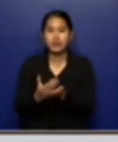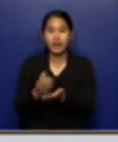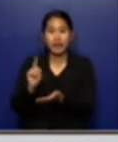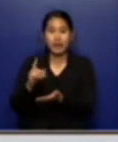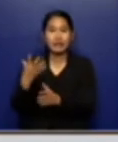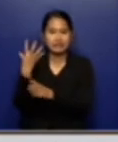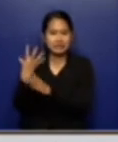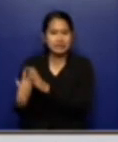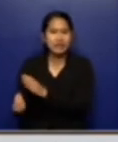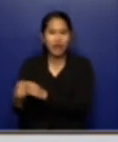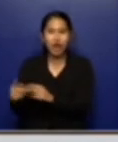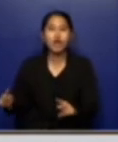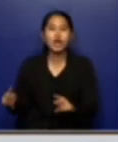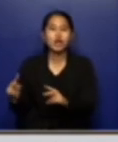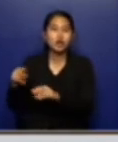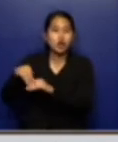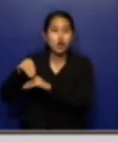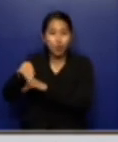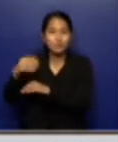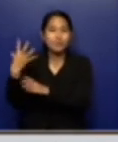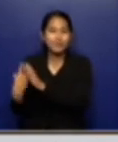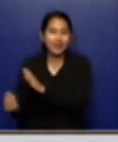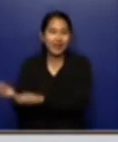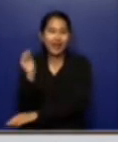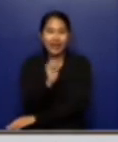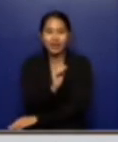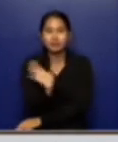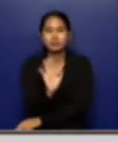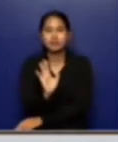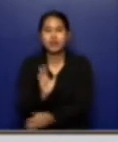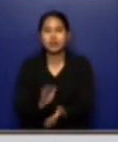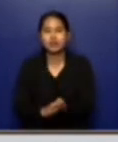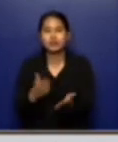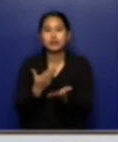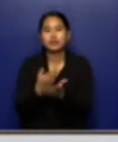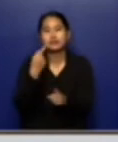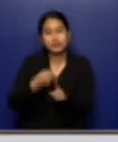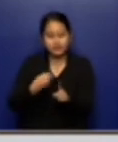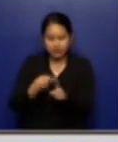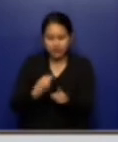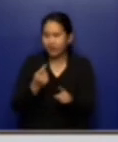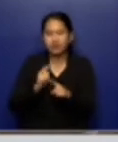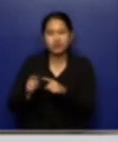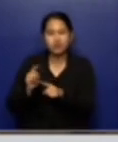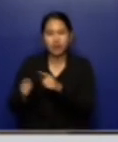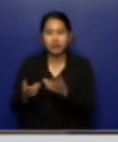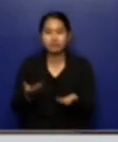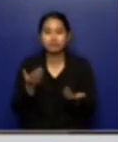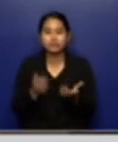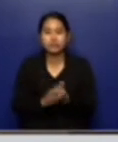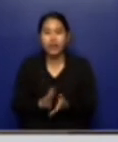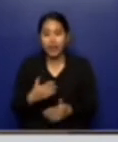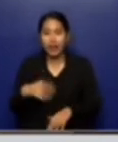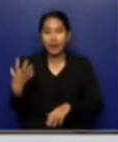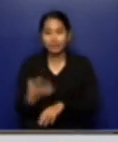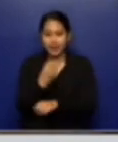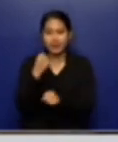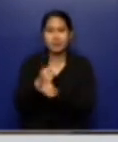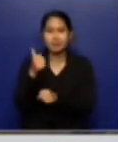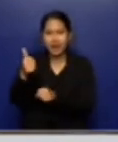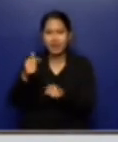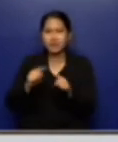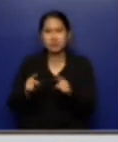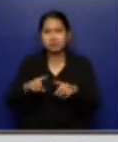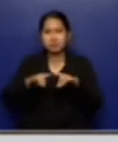ลือจ่ายของกรมนะตะกร้านั้นน่ะมาใส่เบี้ยยังชีพมาใส่อะไรต่างๆถึงคุณมีอำนาจทำได้แต่มันไม่เหมาะสม